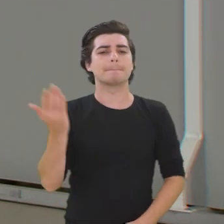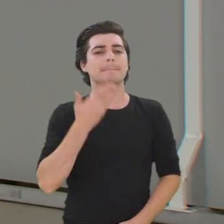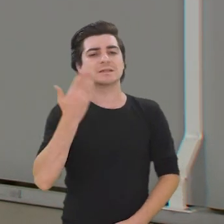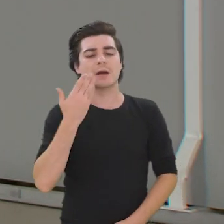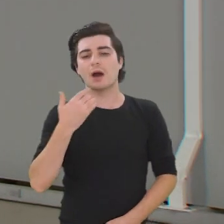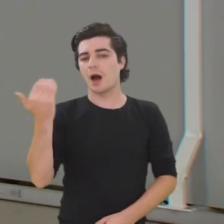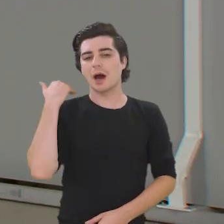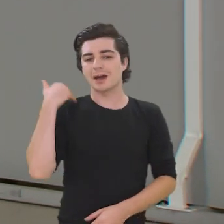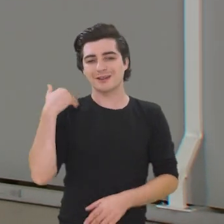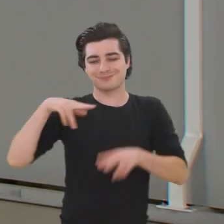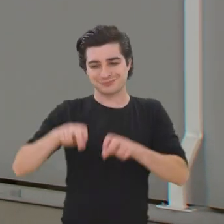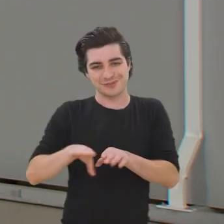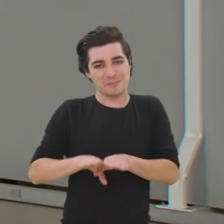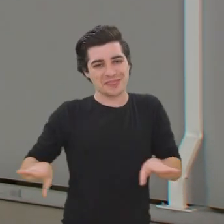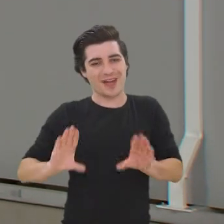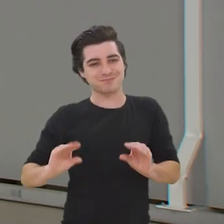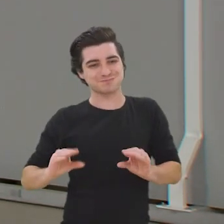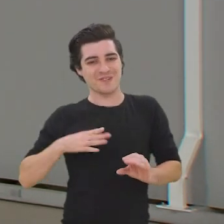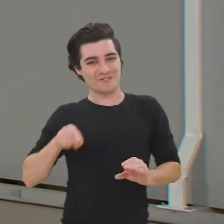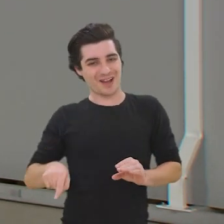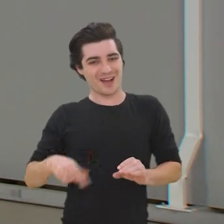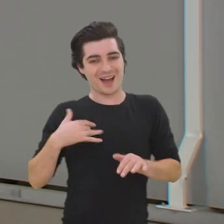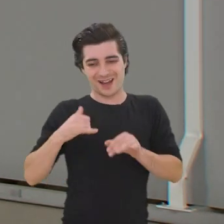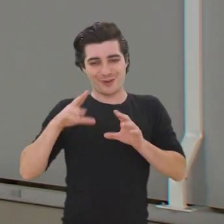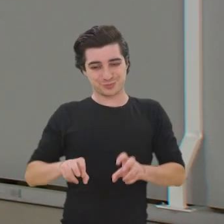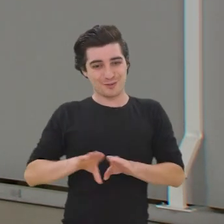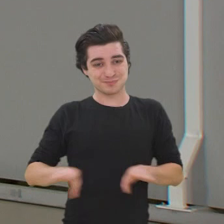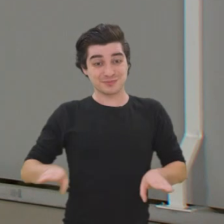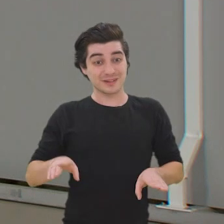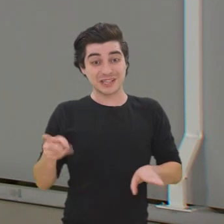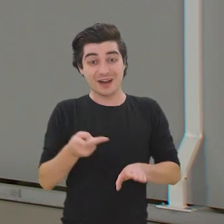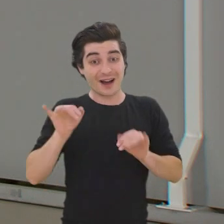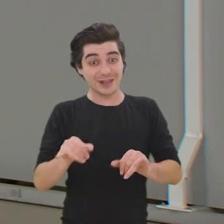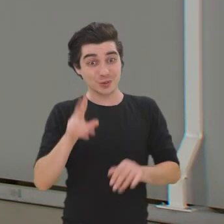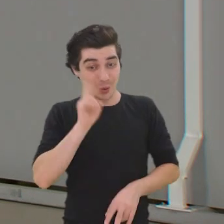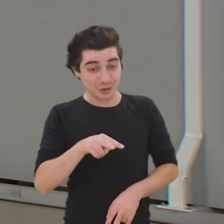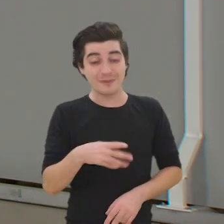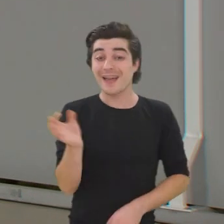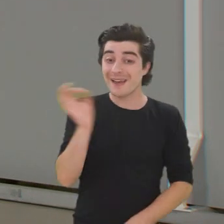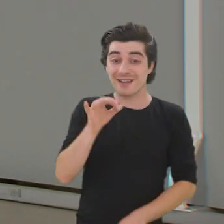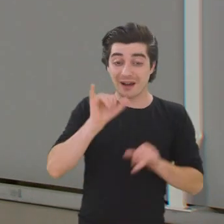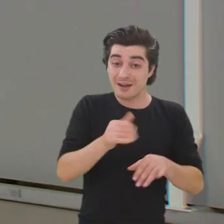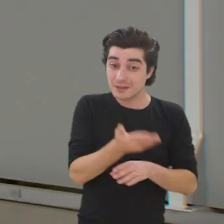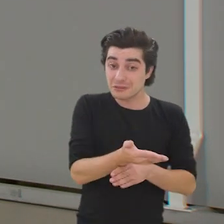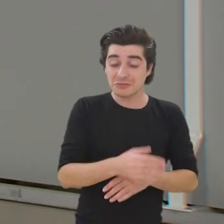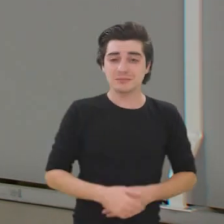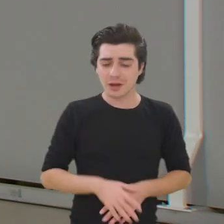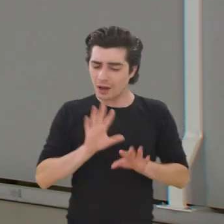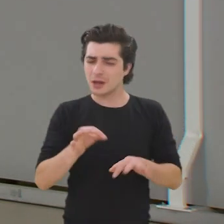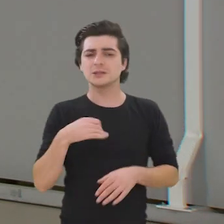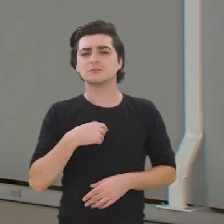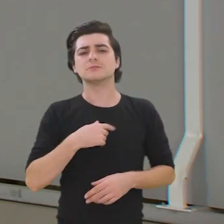Mesela arkamızda minderler var. O minderler birbiriyle aynı. Gördün mü? Evet, aynı. Harikasın. Şimdi